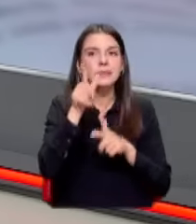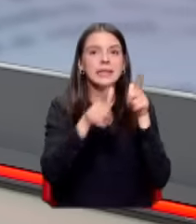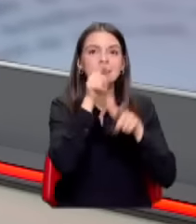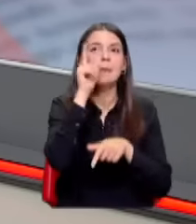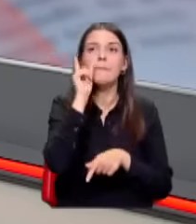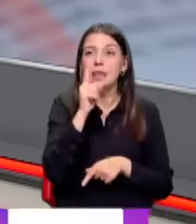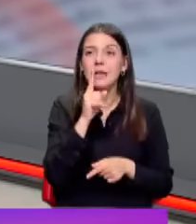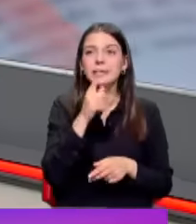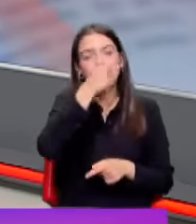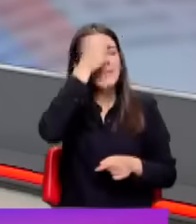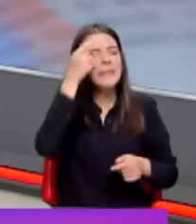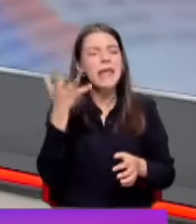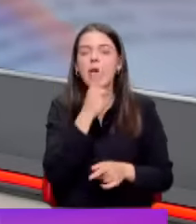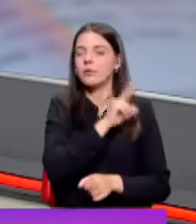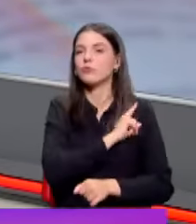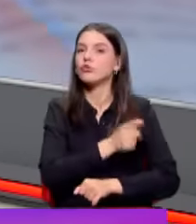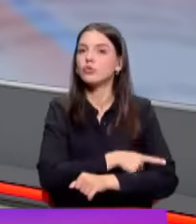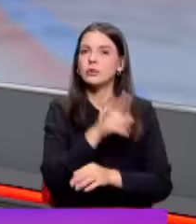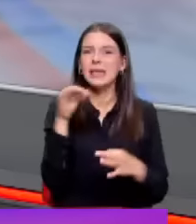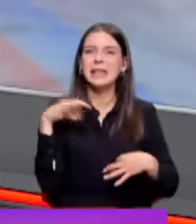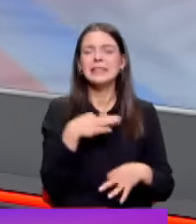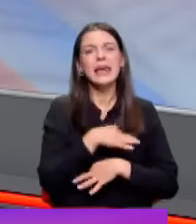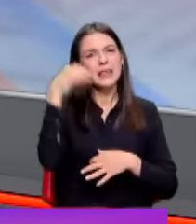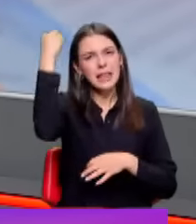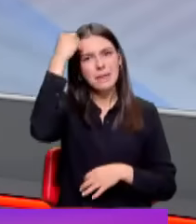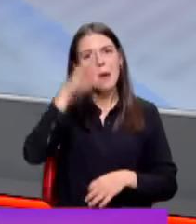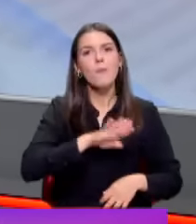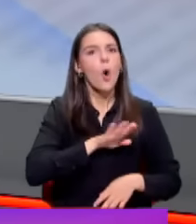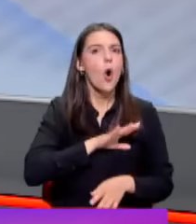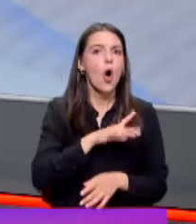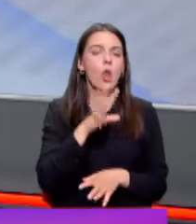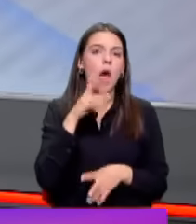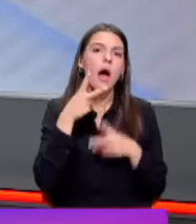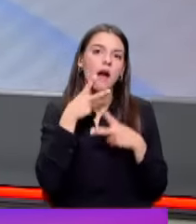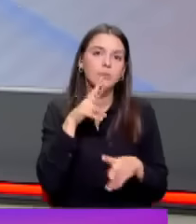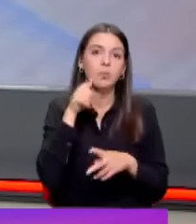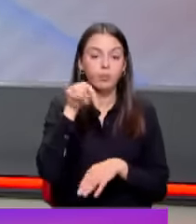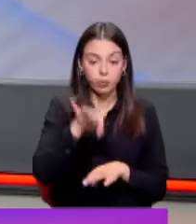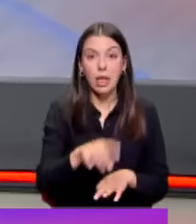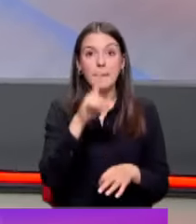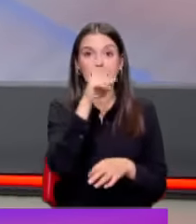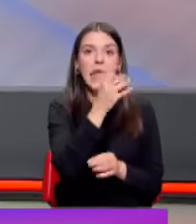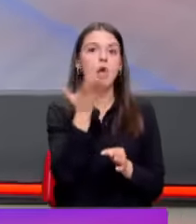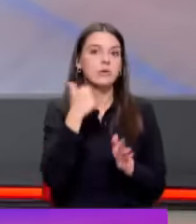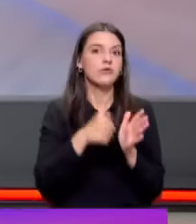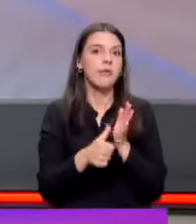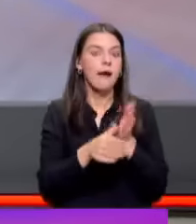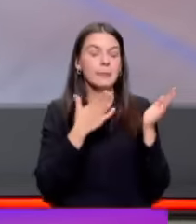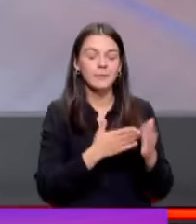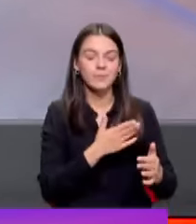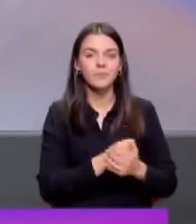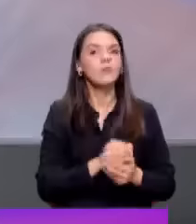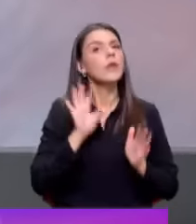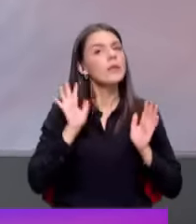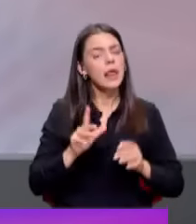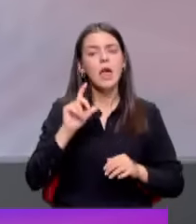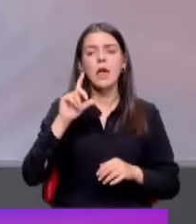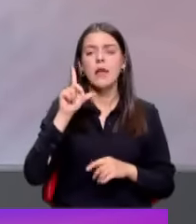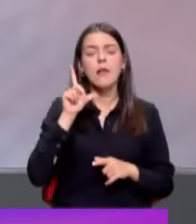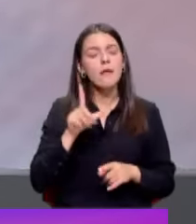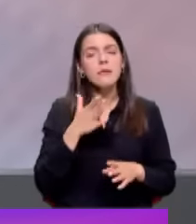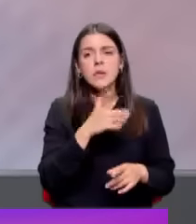biri ve belki de en güçlüsü de Sayın İmamoğlu tarafından dile getirilmişti bundan bir ay önce. Peki gerek Cemil Tugay,